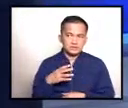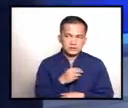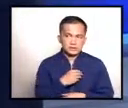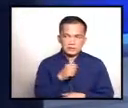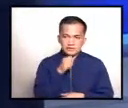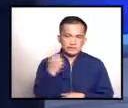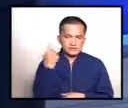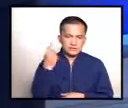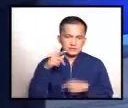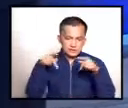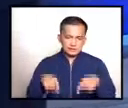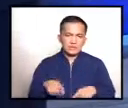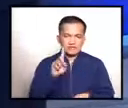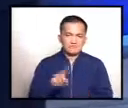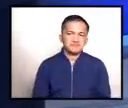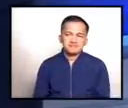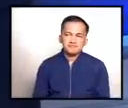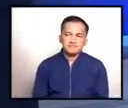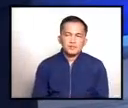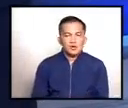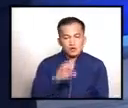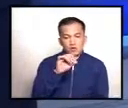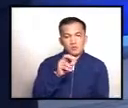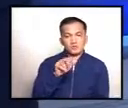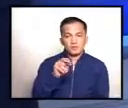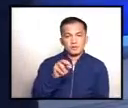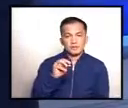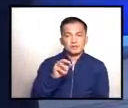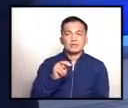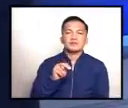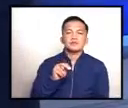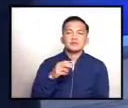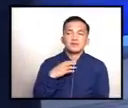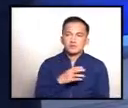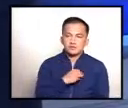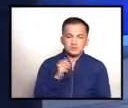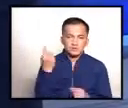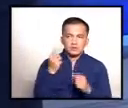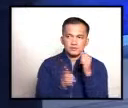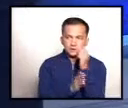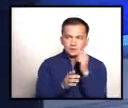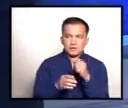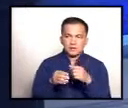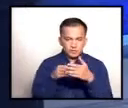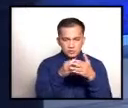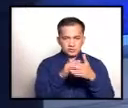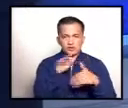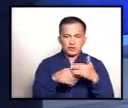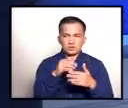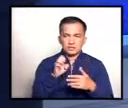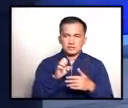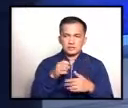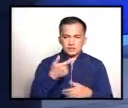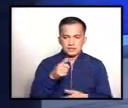isang komisyon, hindi na po ng iisang tao lamang. Ang Ombudsman Commission din ang tanging sangay na maaaring mag-prosecute ng lahat ng kaso ng